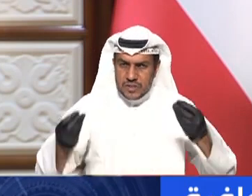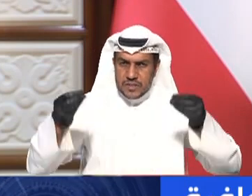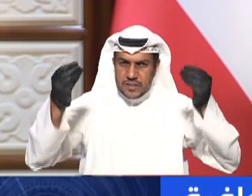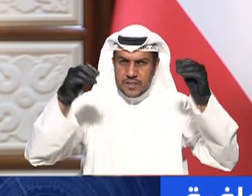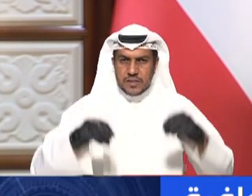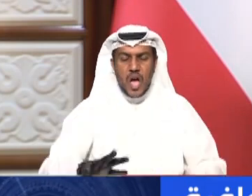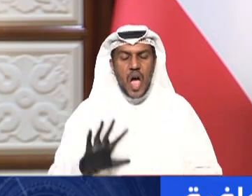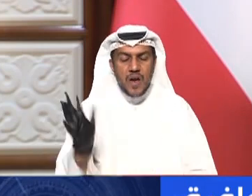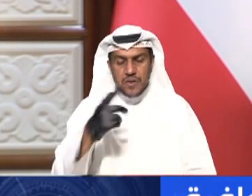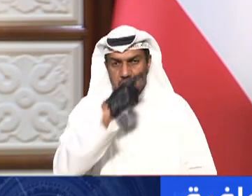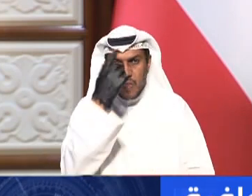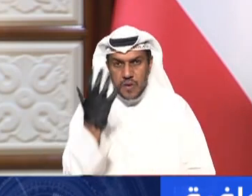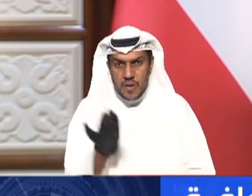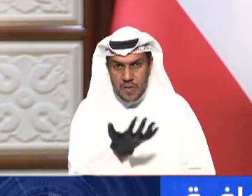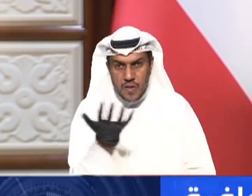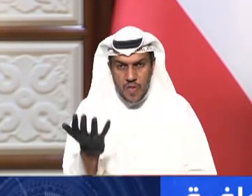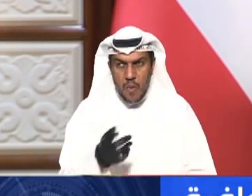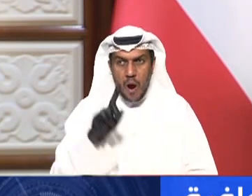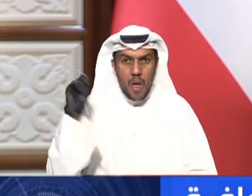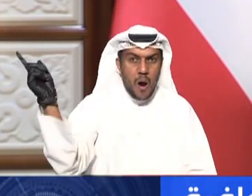لاستثمار أي فرصة في العالم